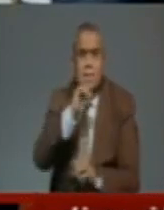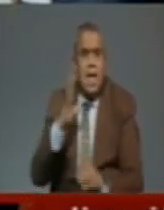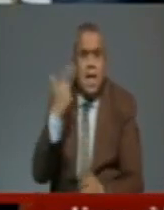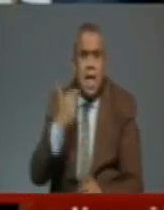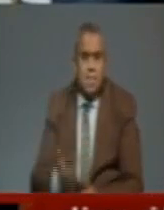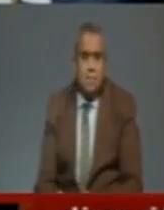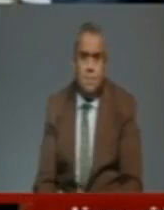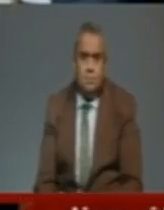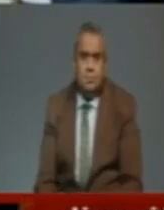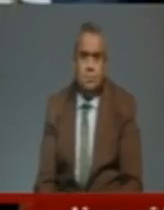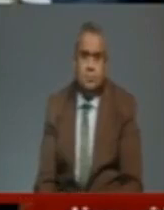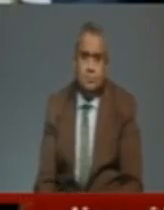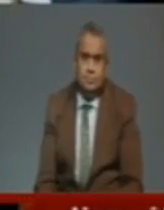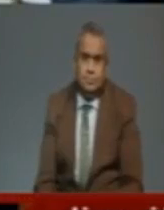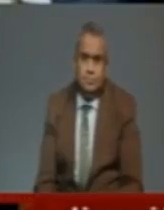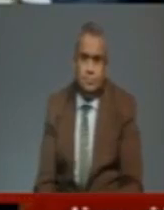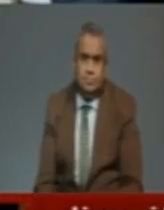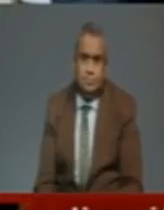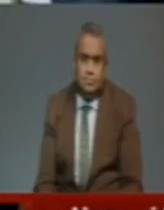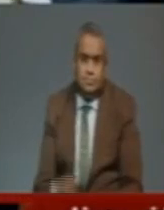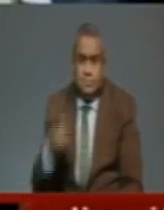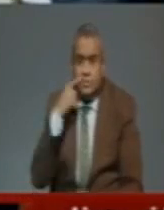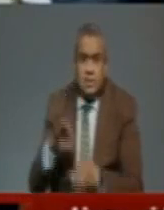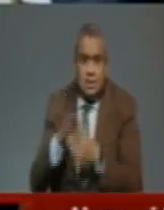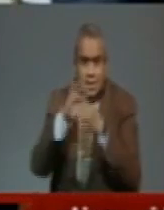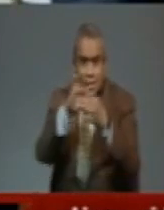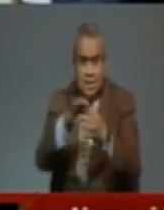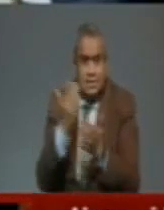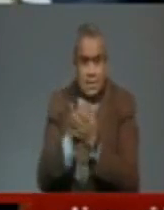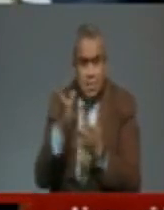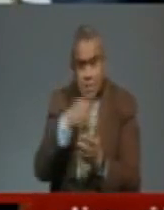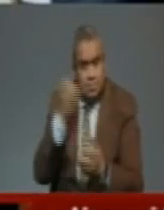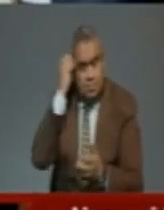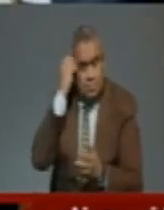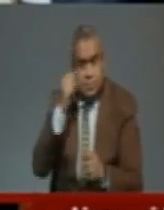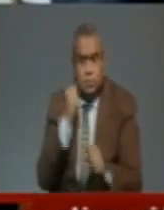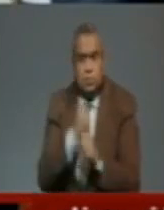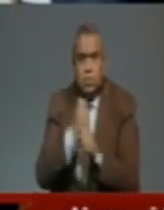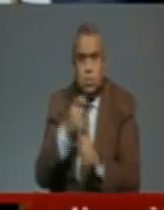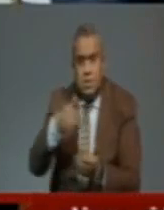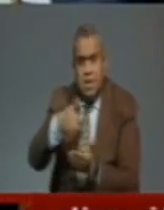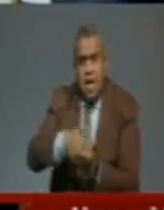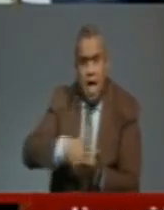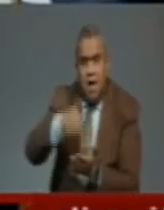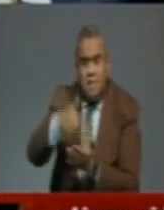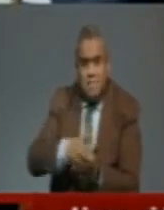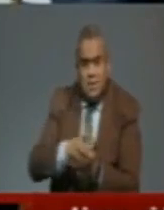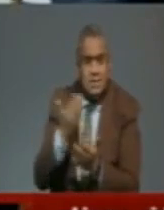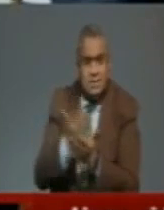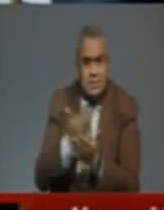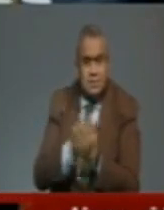كام؟ انا بقول لكم الكلام دوت عشان تعرفوا ان احنا بنحفر